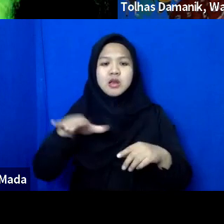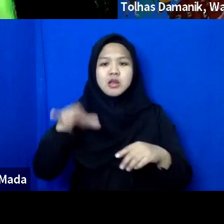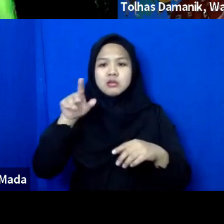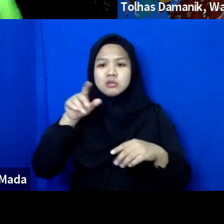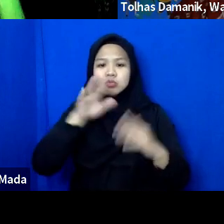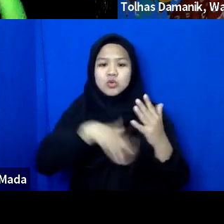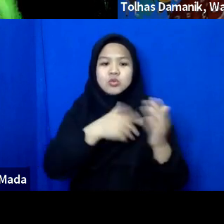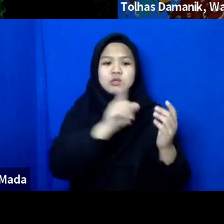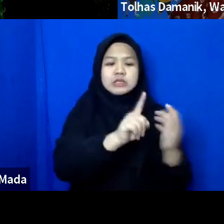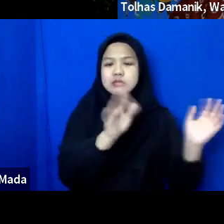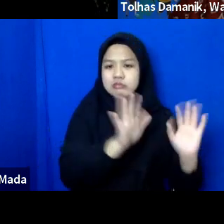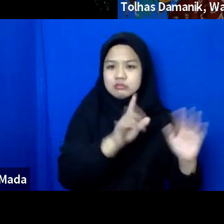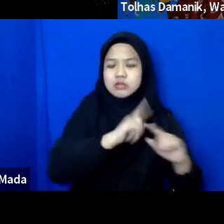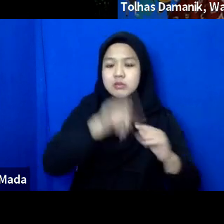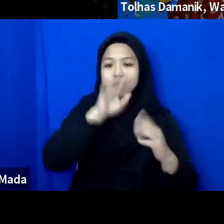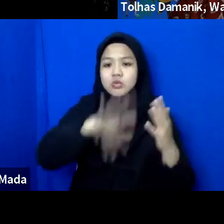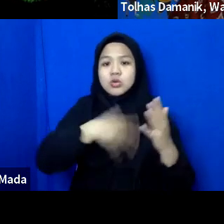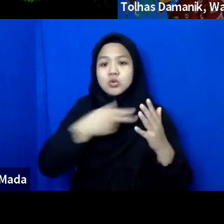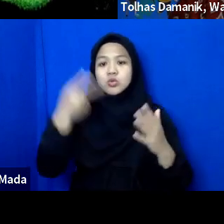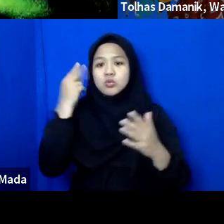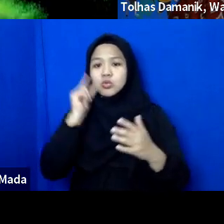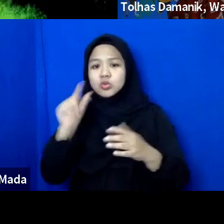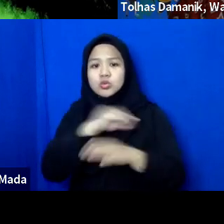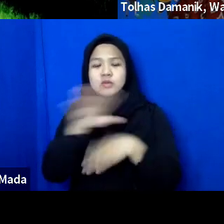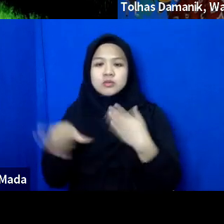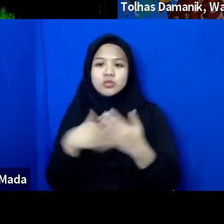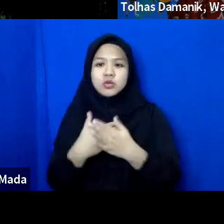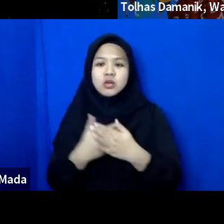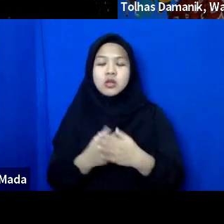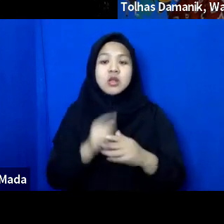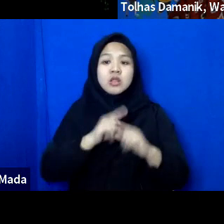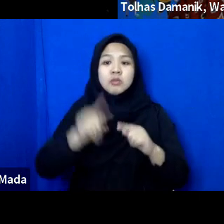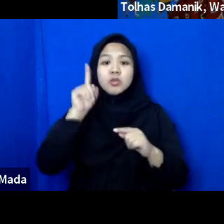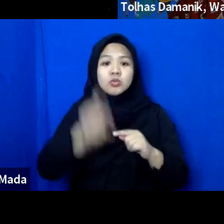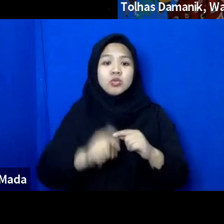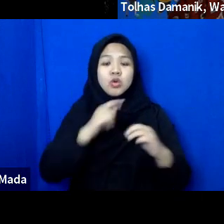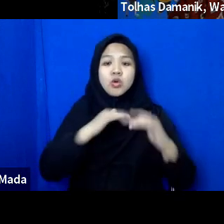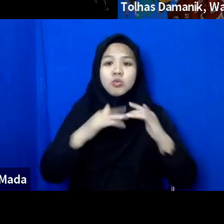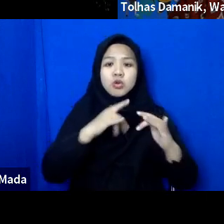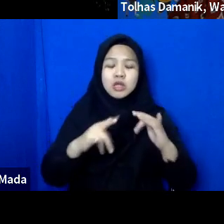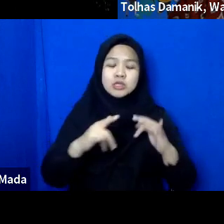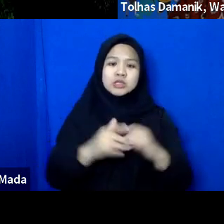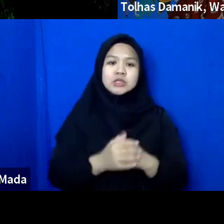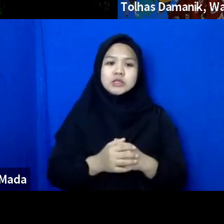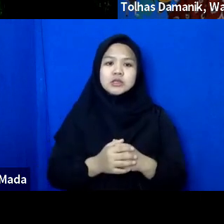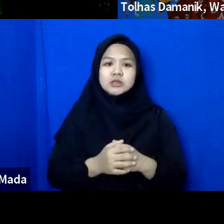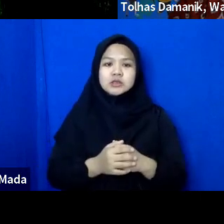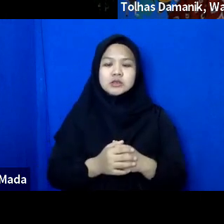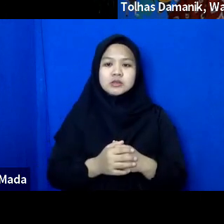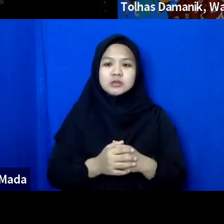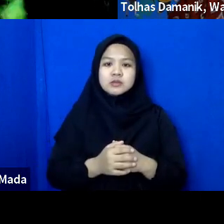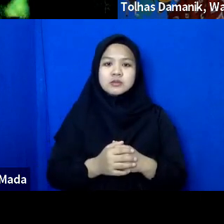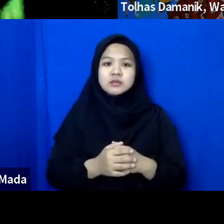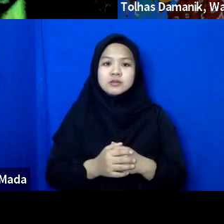kurikulum sendiri tetapi kurikulum tersembunyi tetapi peluang akomodasi di sana-sini gitu nah